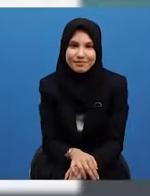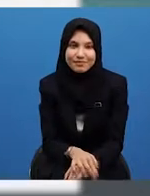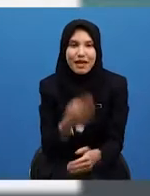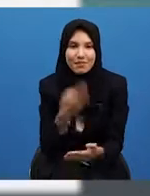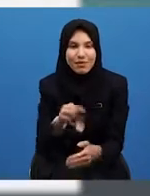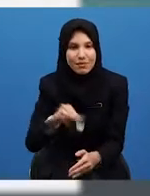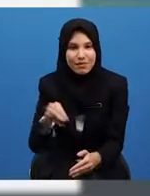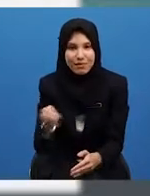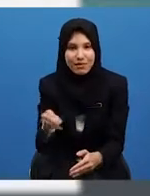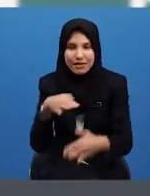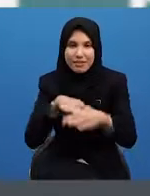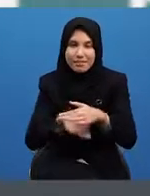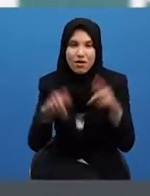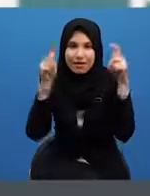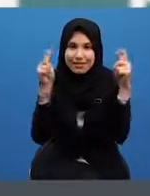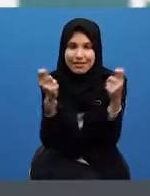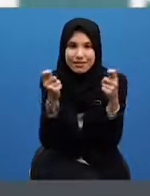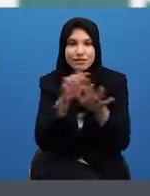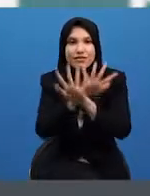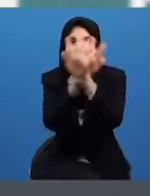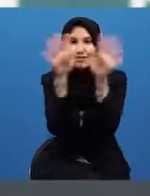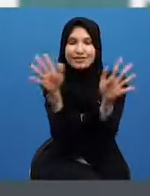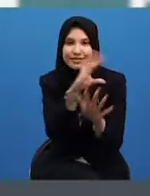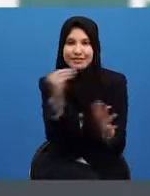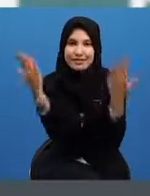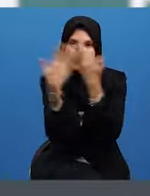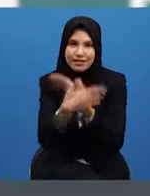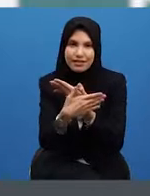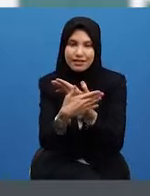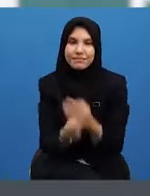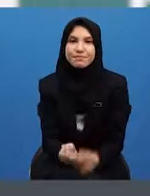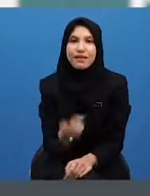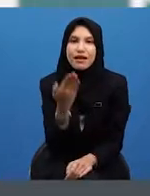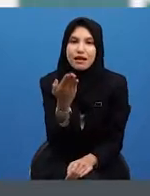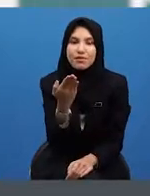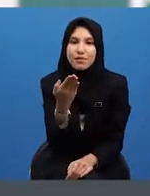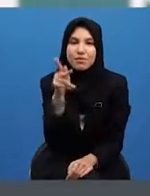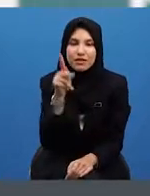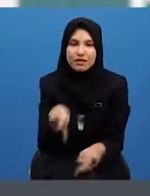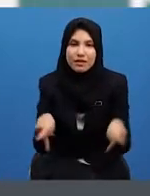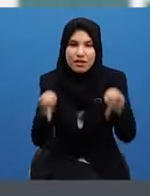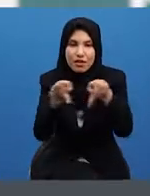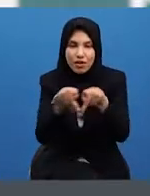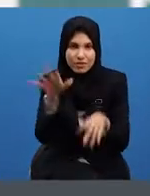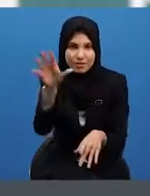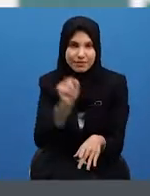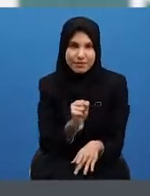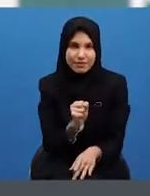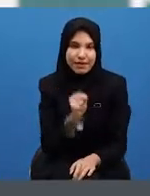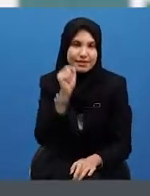di bawah tajuk terang dan gelap kamu perlu mencapai tiga